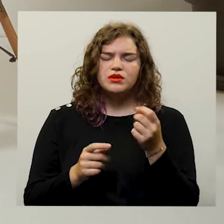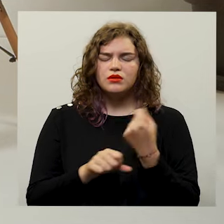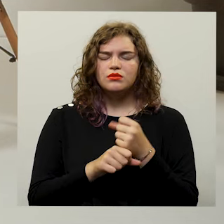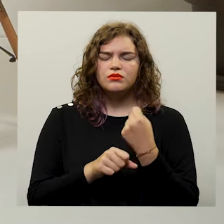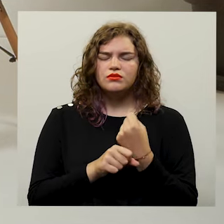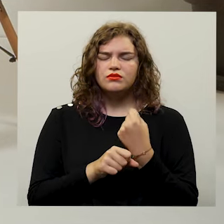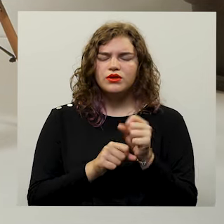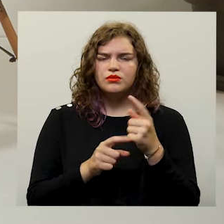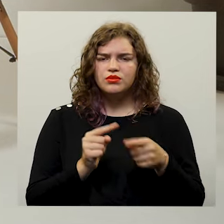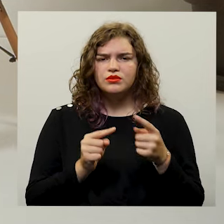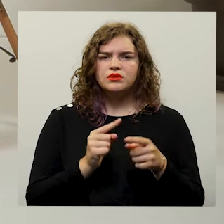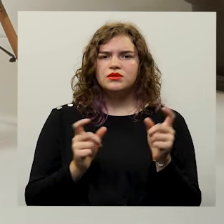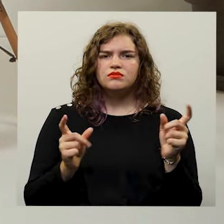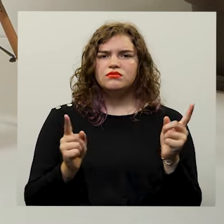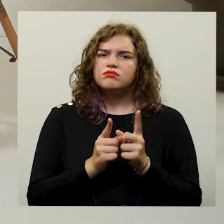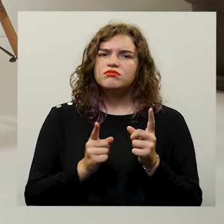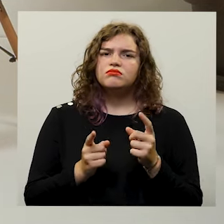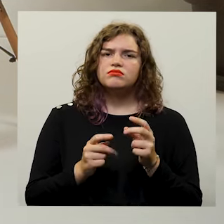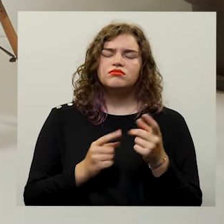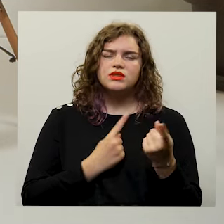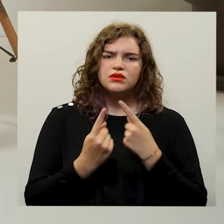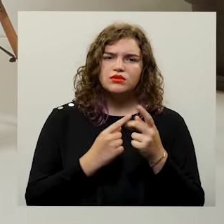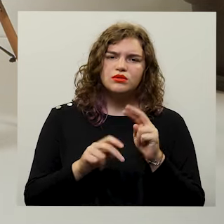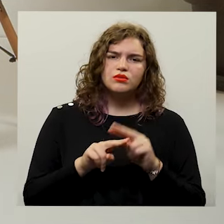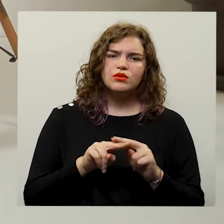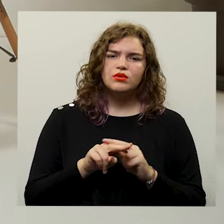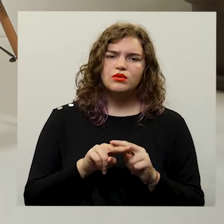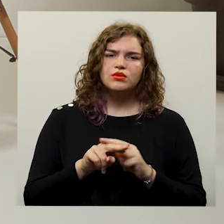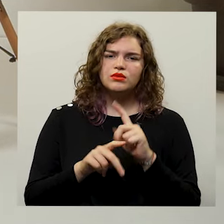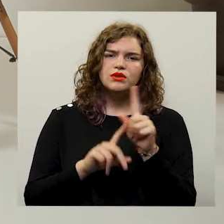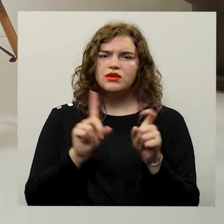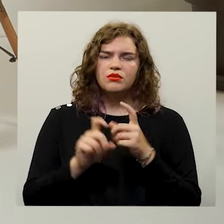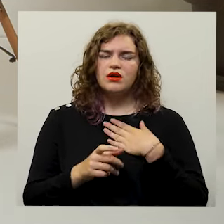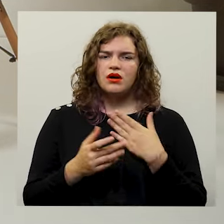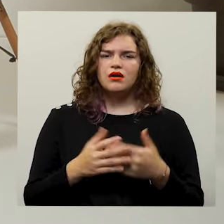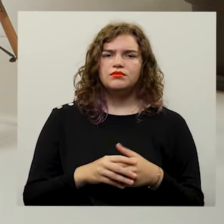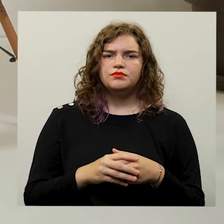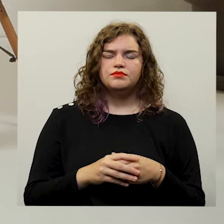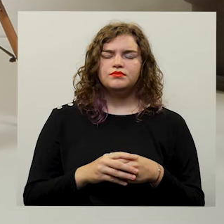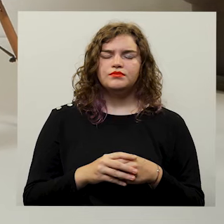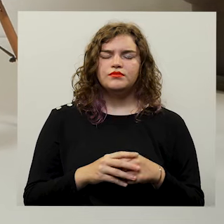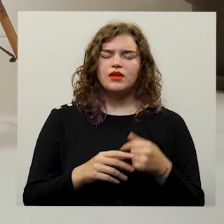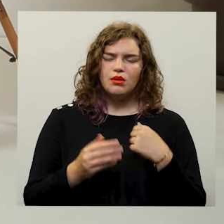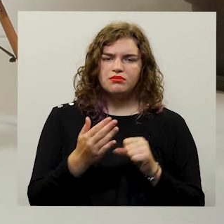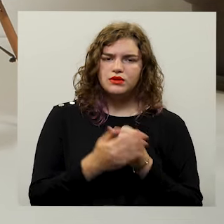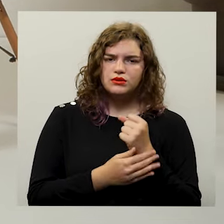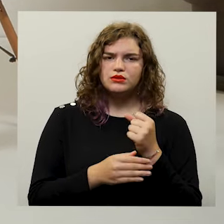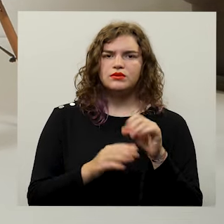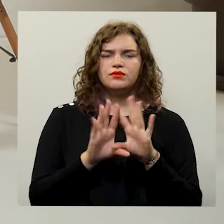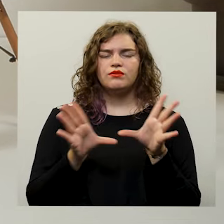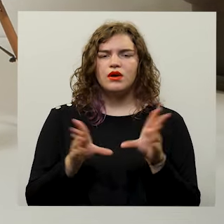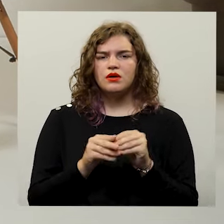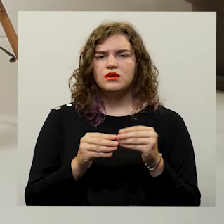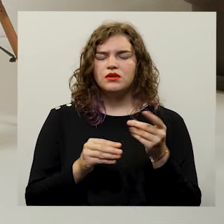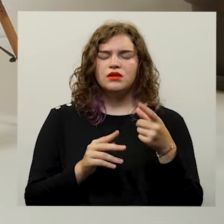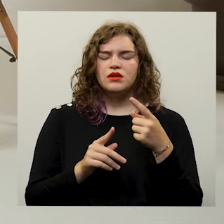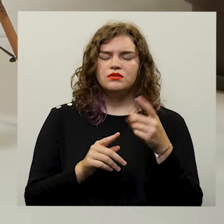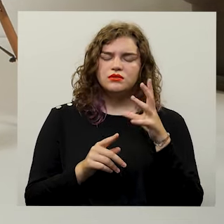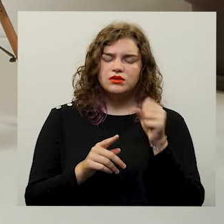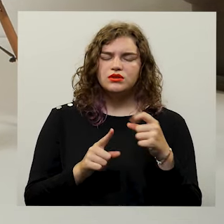recapitulare și apoi discutăm întrebările pe care le mai am depus. Spuneți voi. Da, deci eu am crescut în